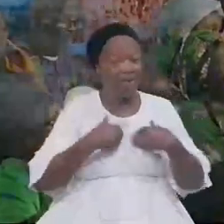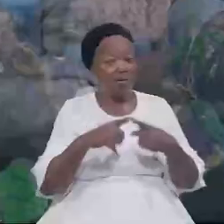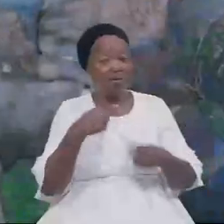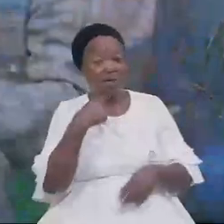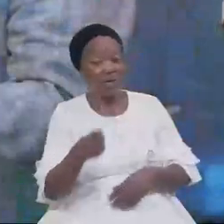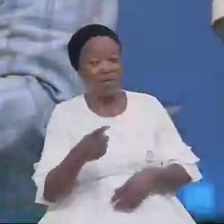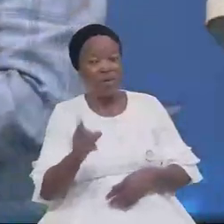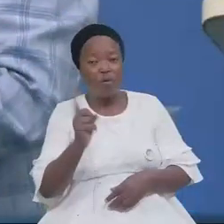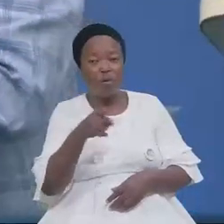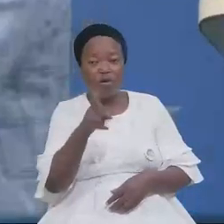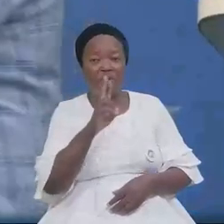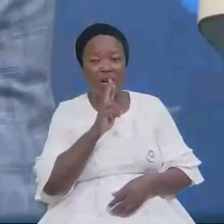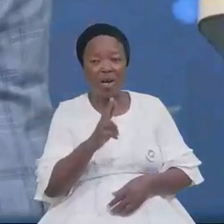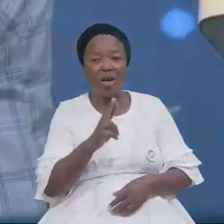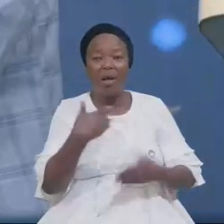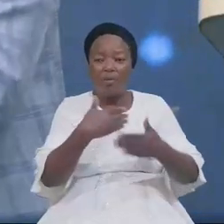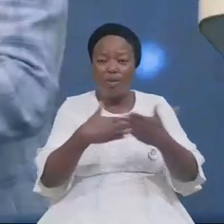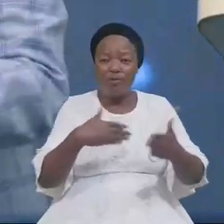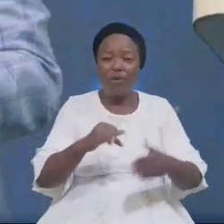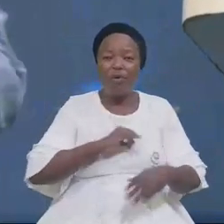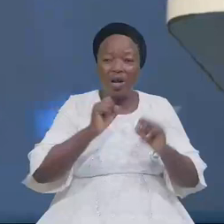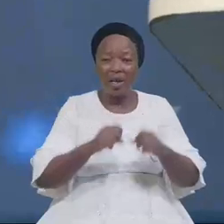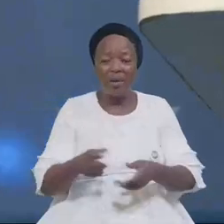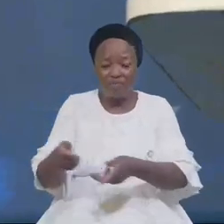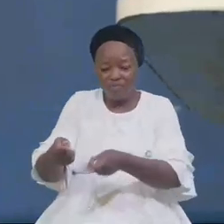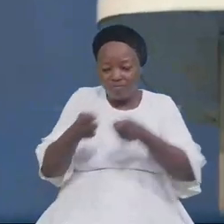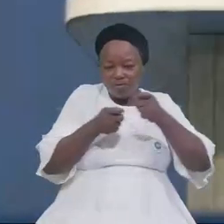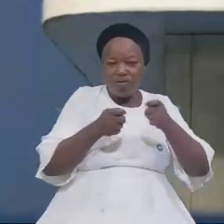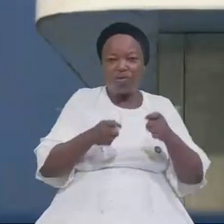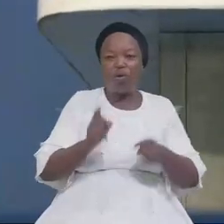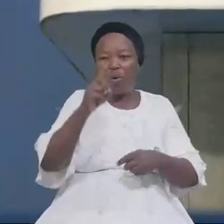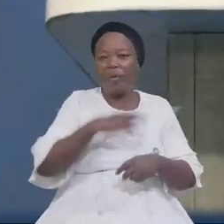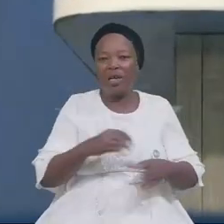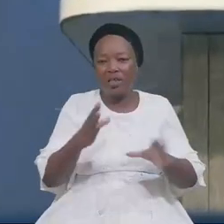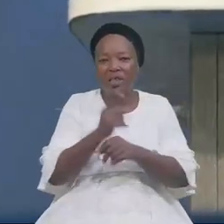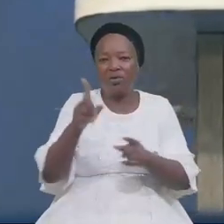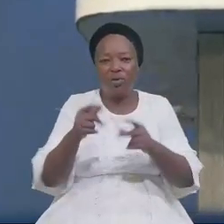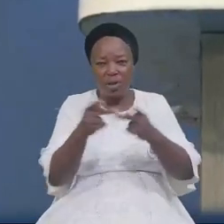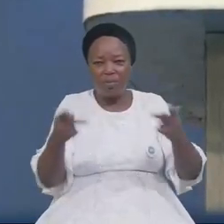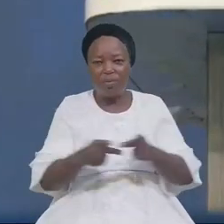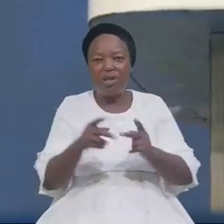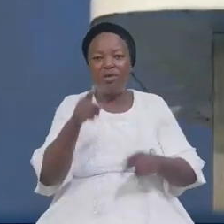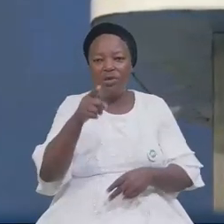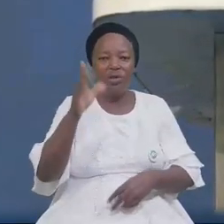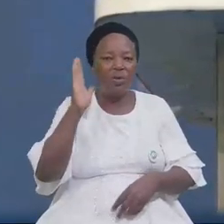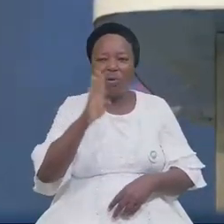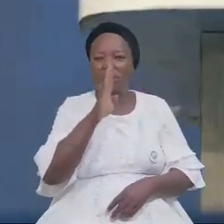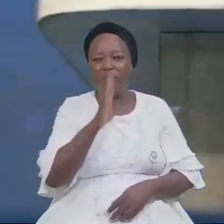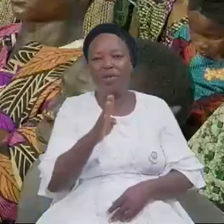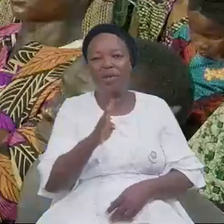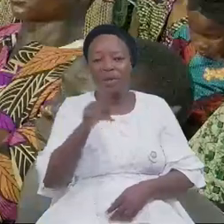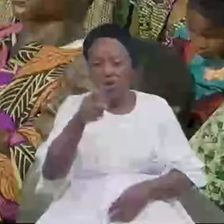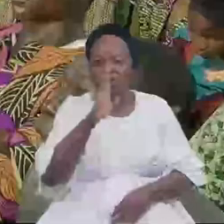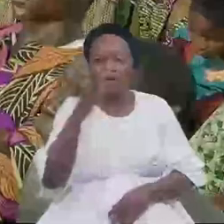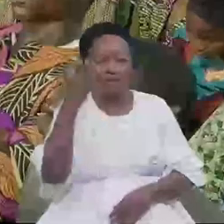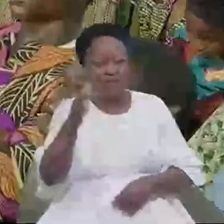vous trouvez, avant de pouvoir vous faire sortir d'être là où vous devez être,